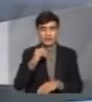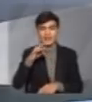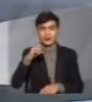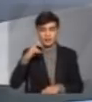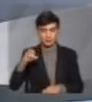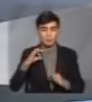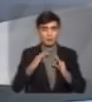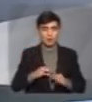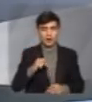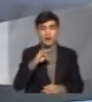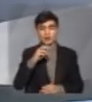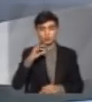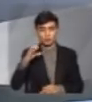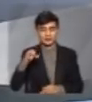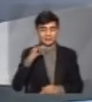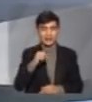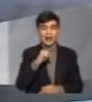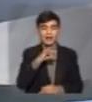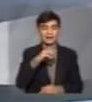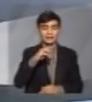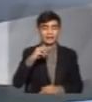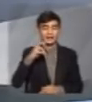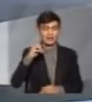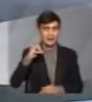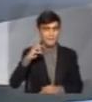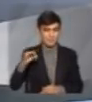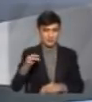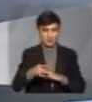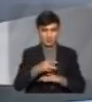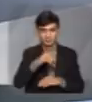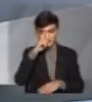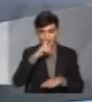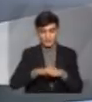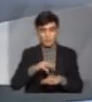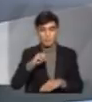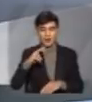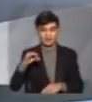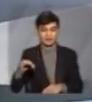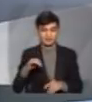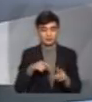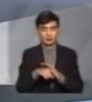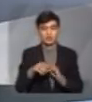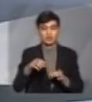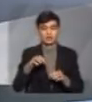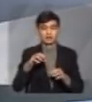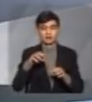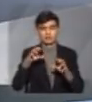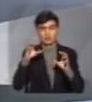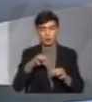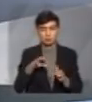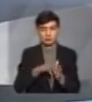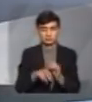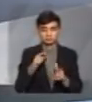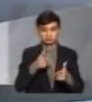прокурор Айдос Сағындықов және Әйтеке би ауданының әкімі Мәди Сағындықов рұқсатсыз кірген екен. Инспекция